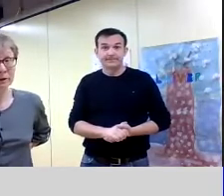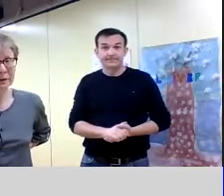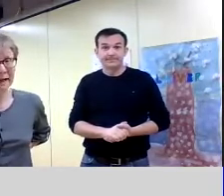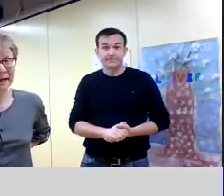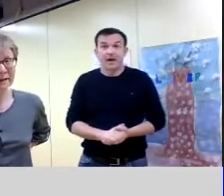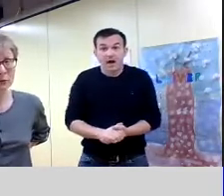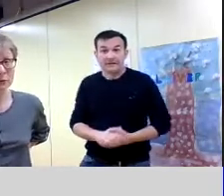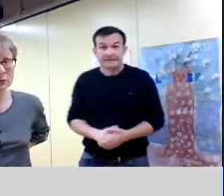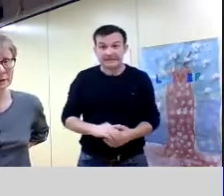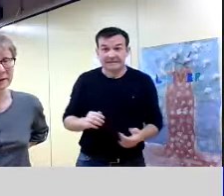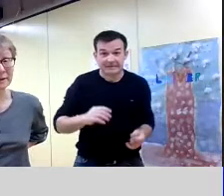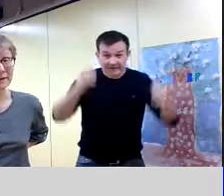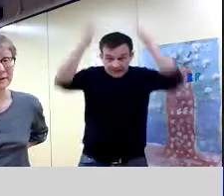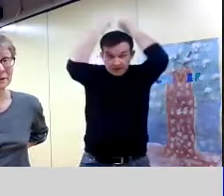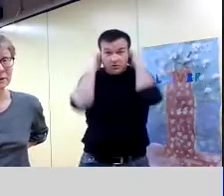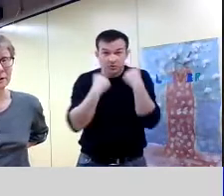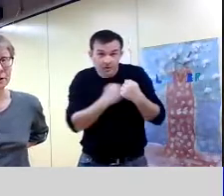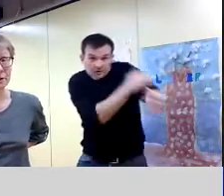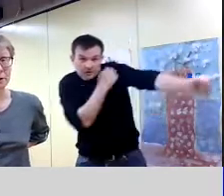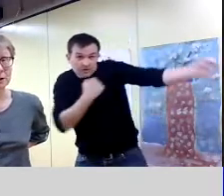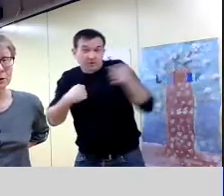Vite, tu es en retard. Qu'est-ce que tu fais?